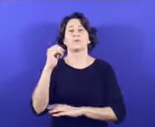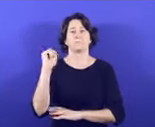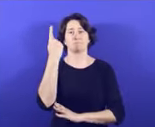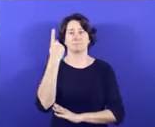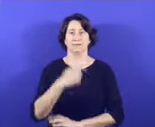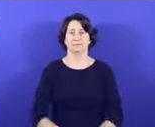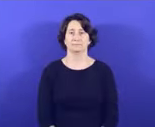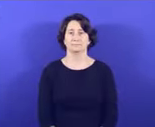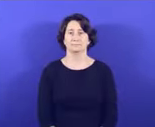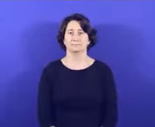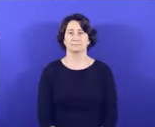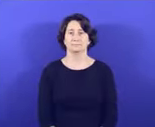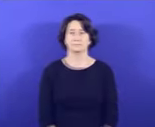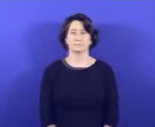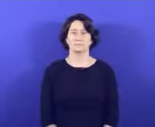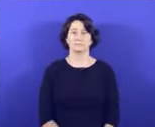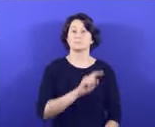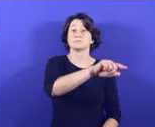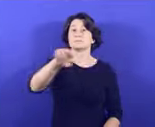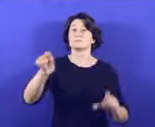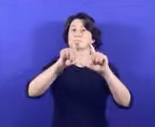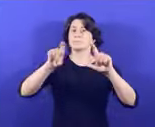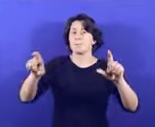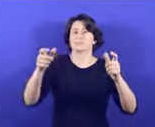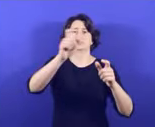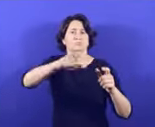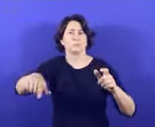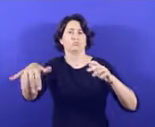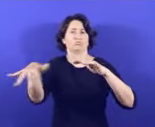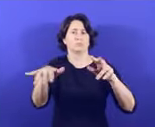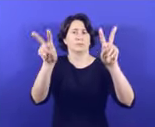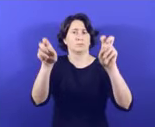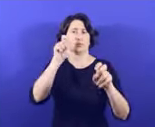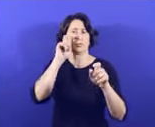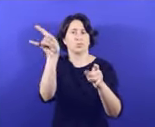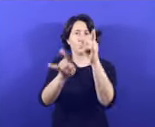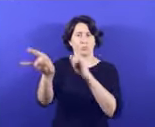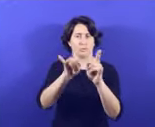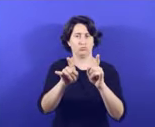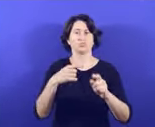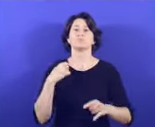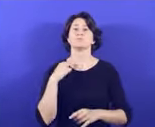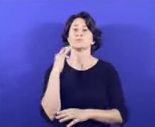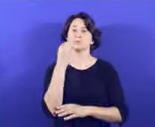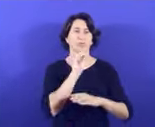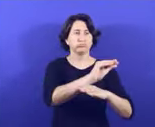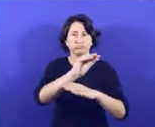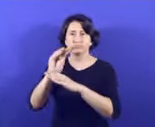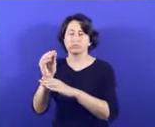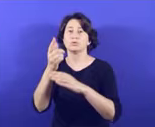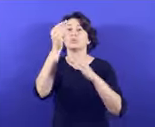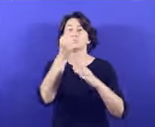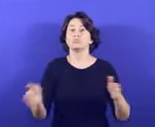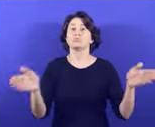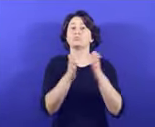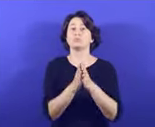5,6 atzerritarren turismoa. Bilbo da turisten sarreren 100korik handiena duena, 3,5. Dena den Bizkaia osoan gore